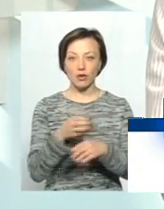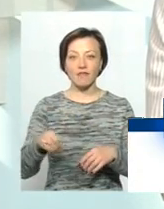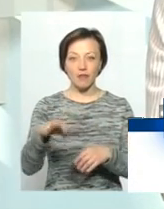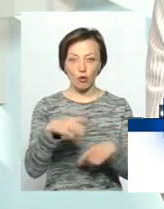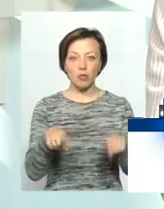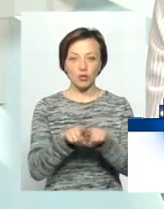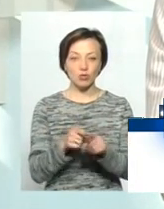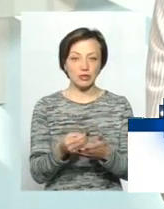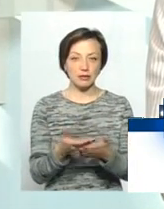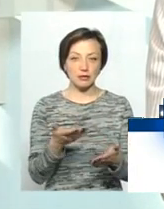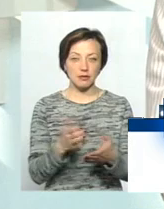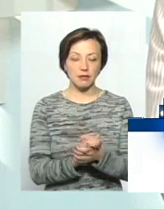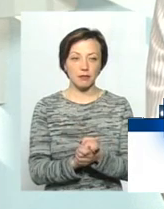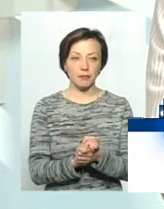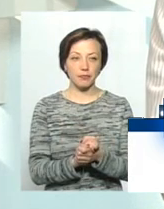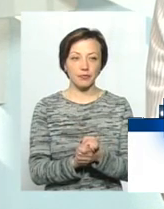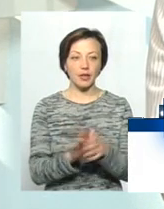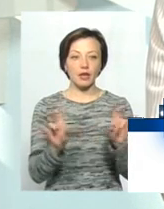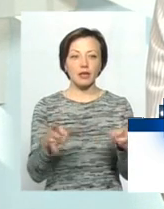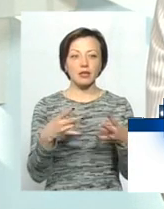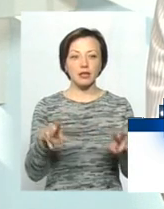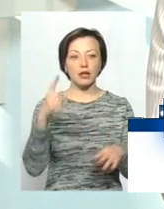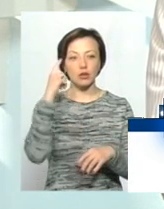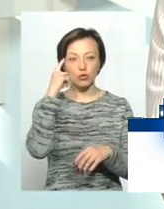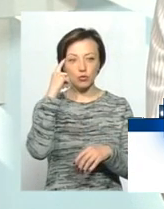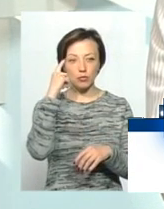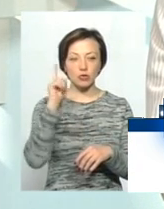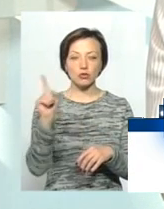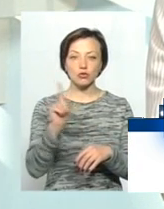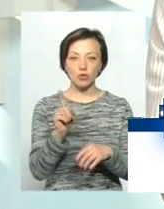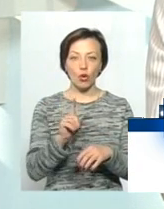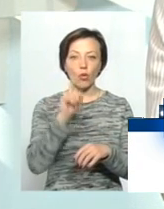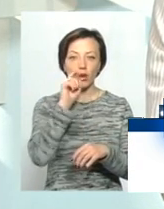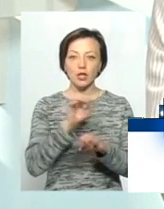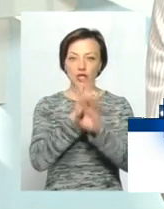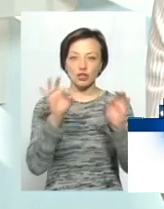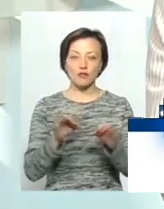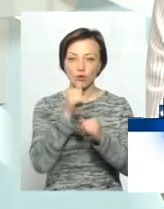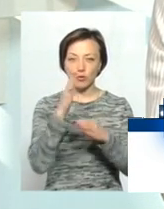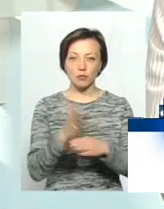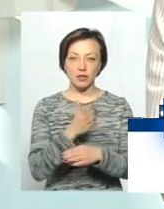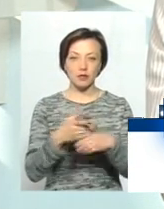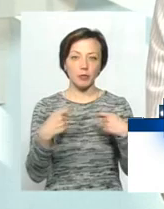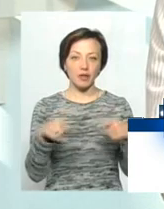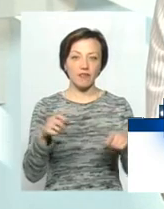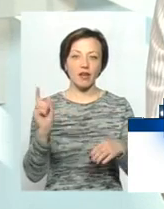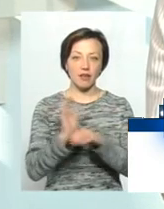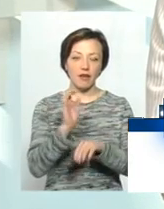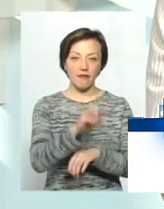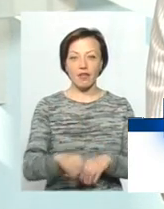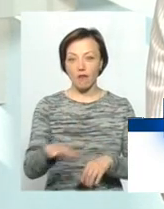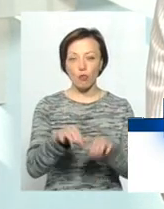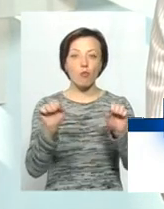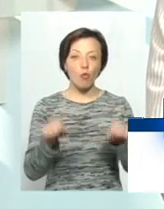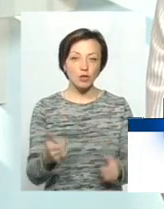теж ціниться. Тобто не треба думати, що Україна нічого не може производити і продавати в Європу. Тобто